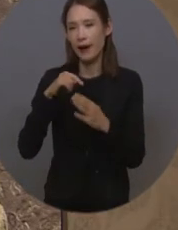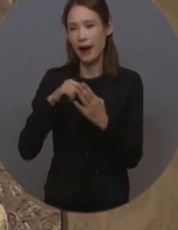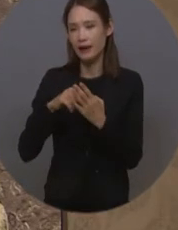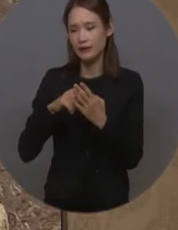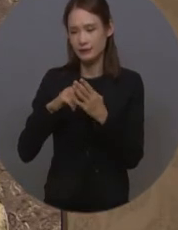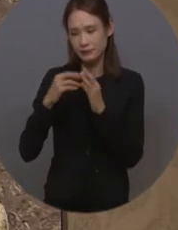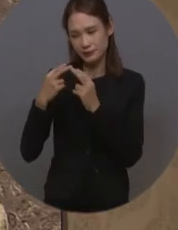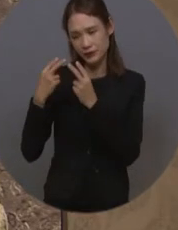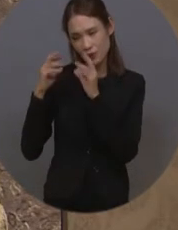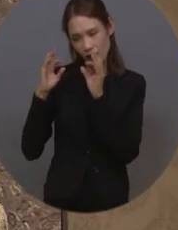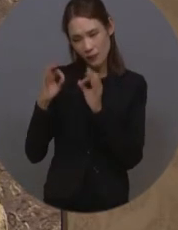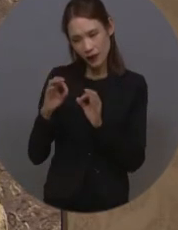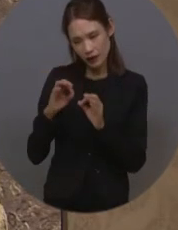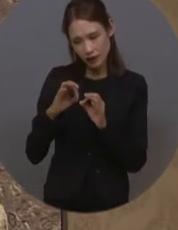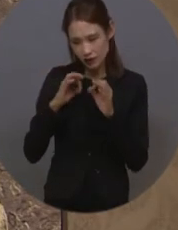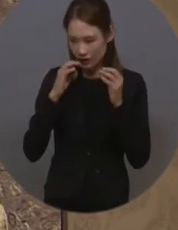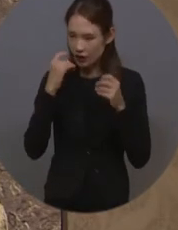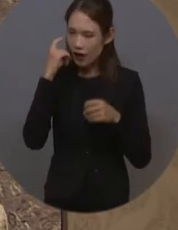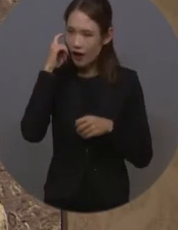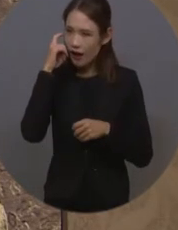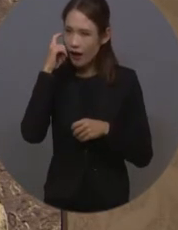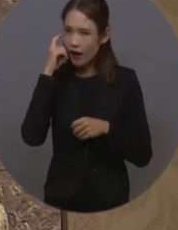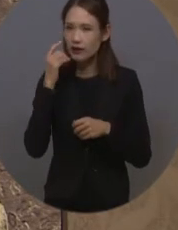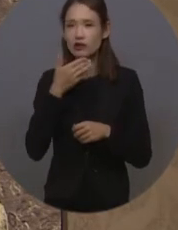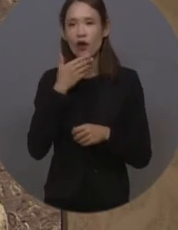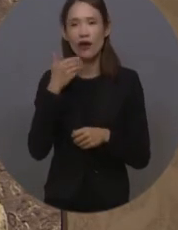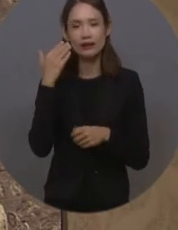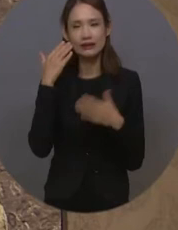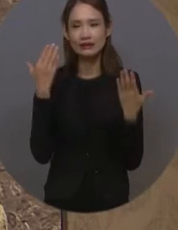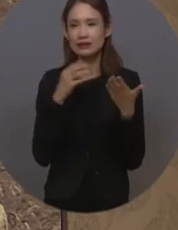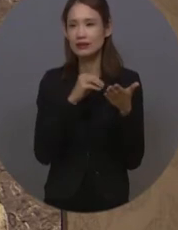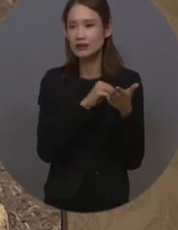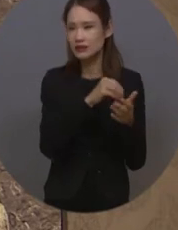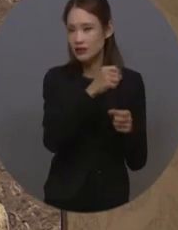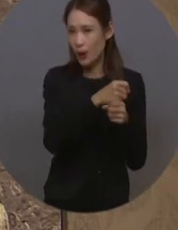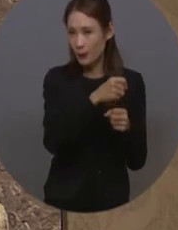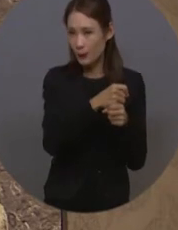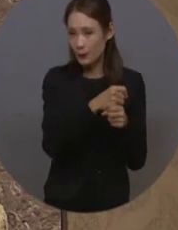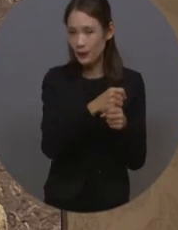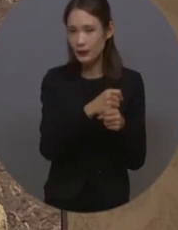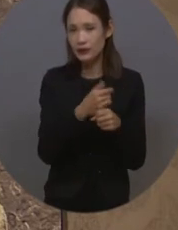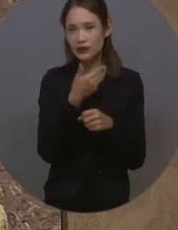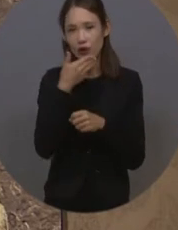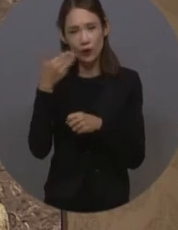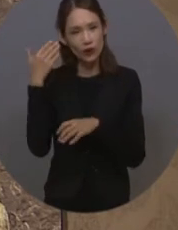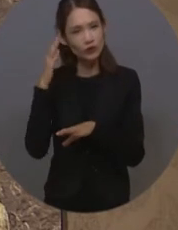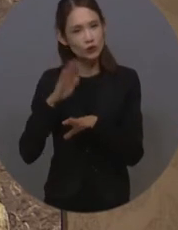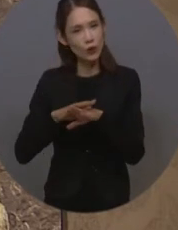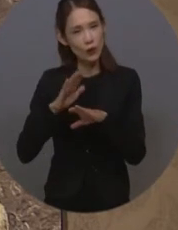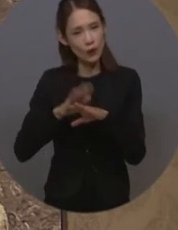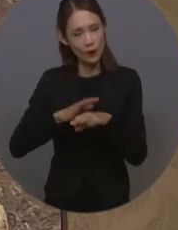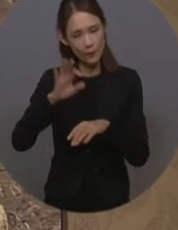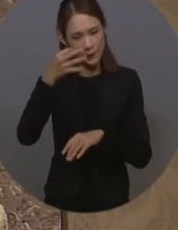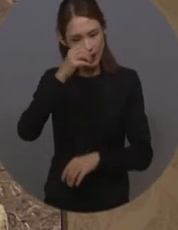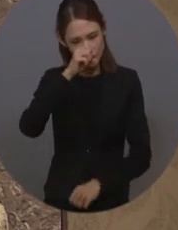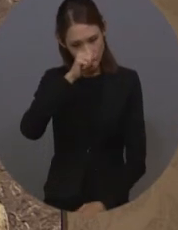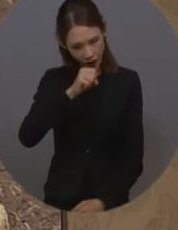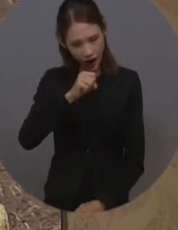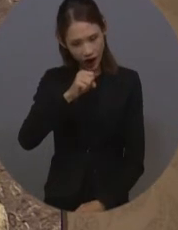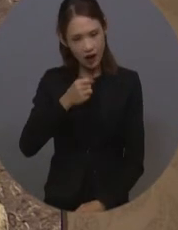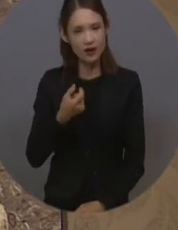되돌아봤어요. 청각장애인들의 일터가 필요하지 않았냐. 그분들의 솜씨가 좋지 않았냐.